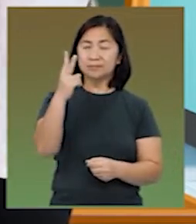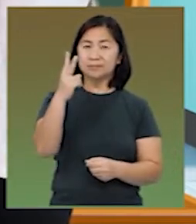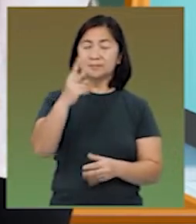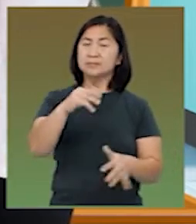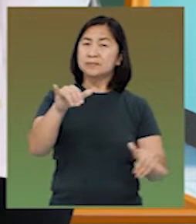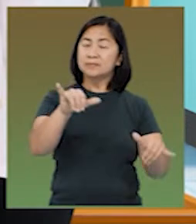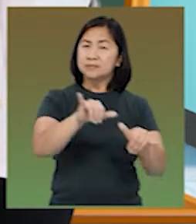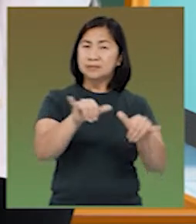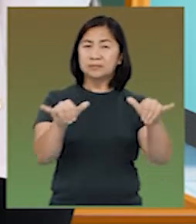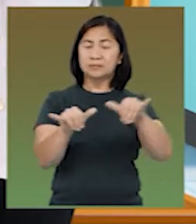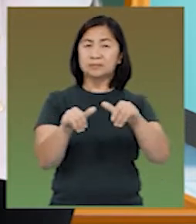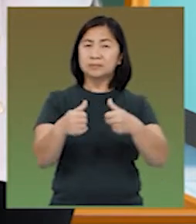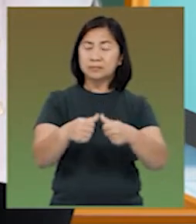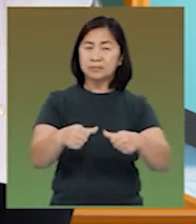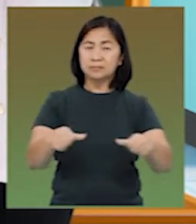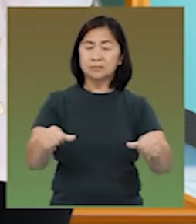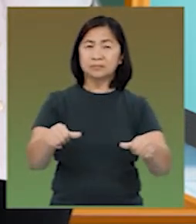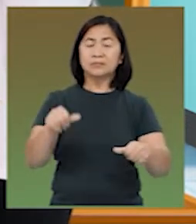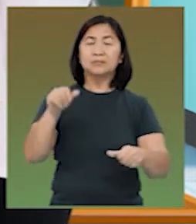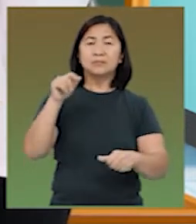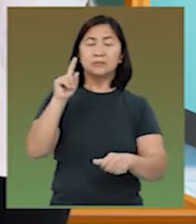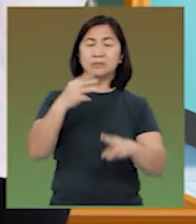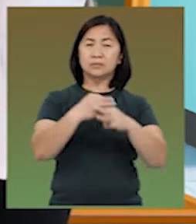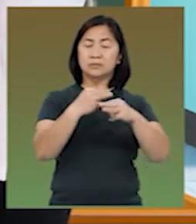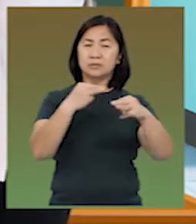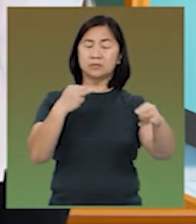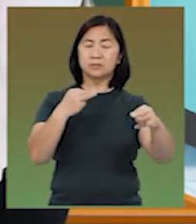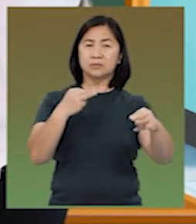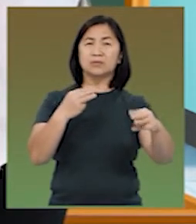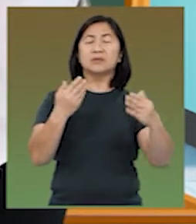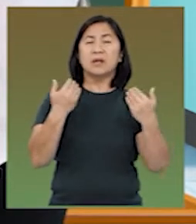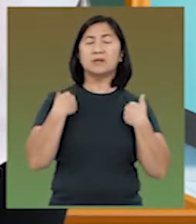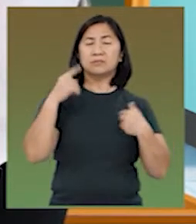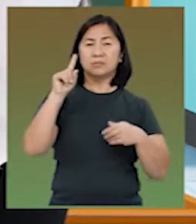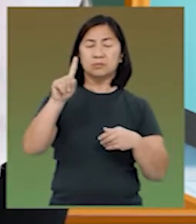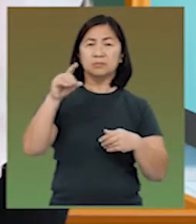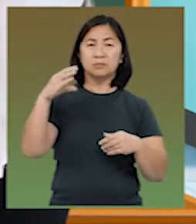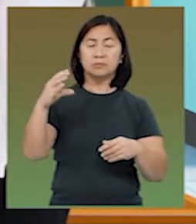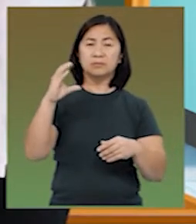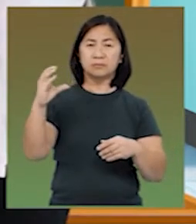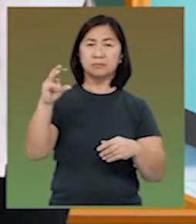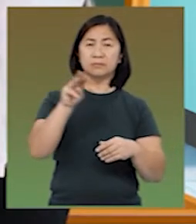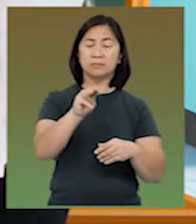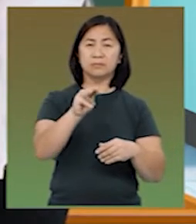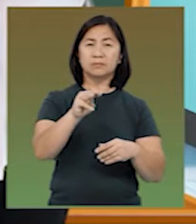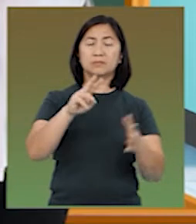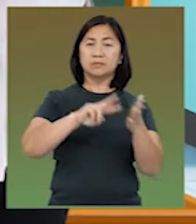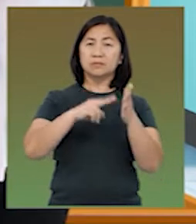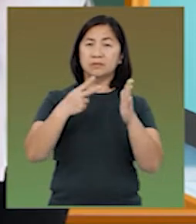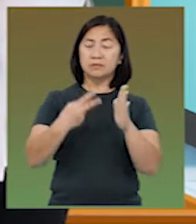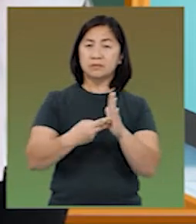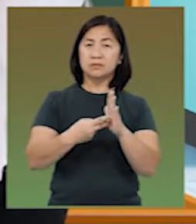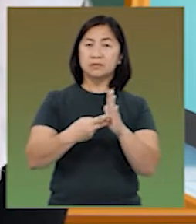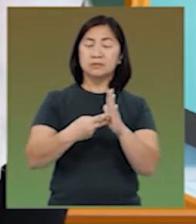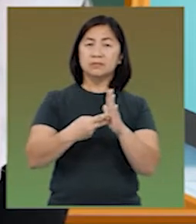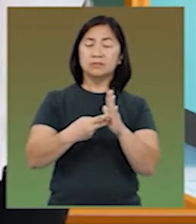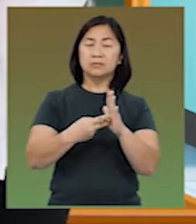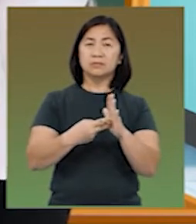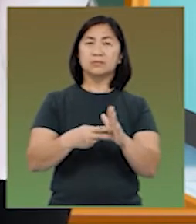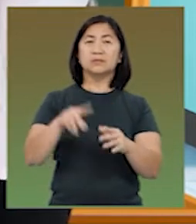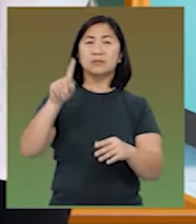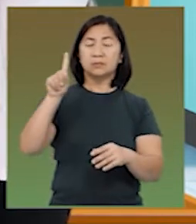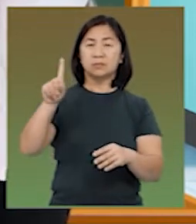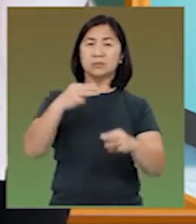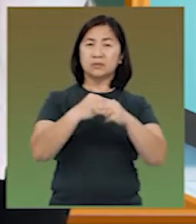Makikita sa measuring tape na ang 1 meter ay may 100 centimeters. Ibig sabihin,